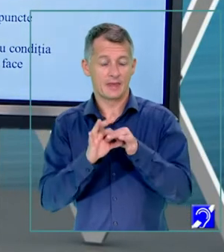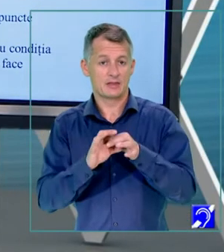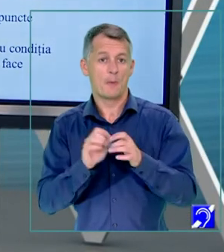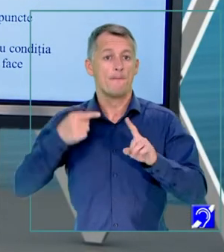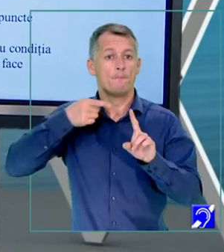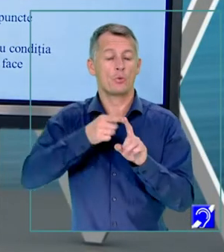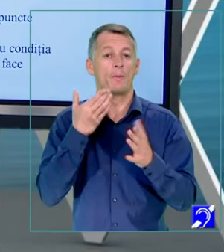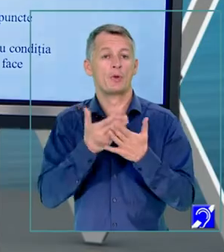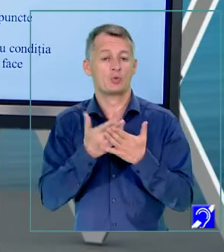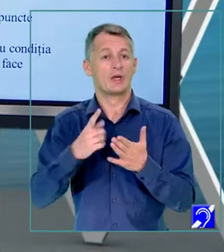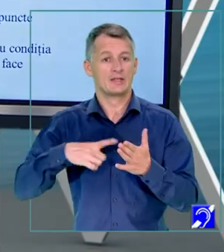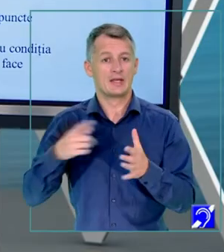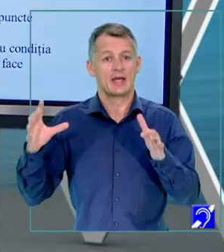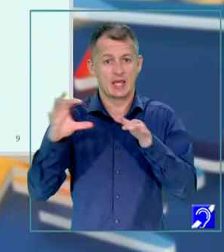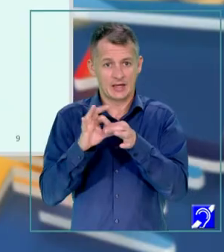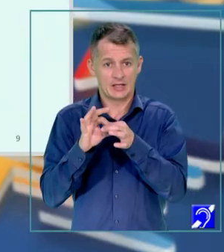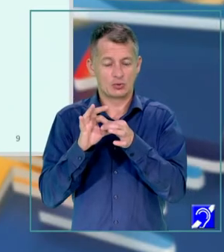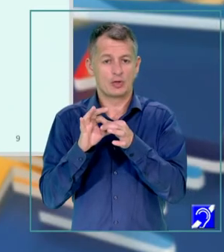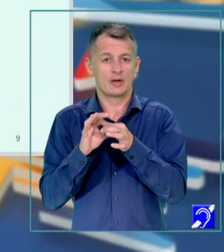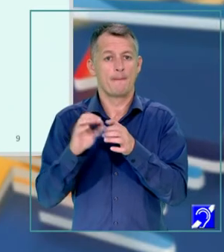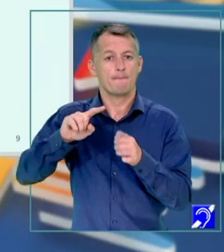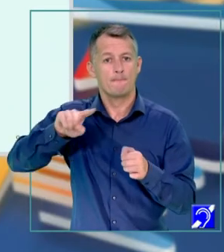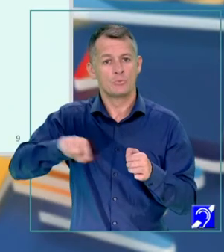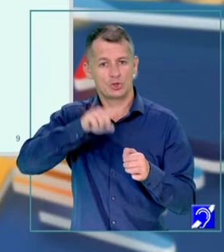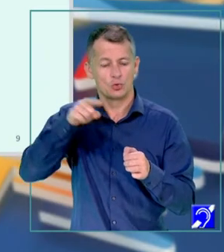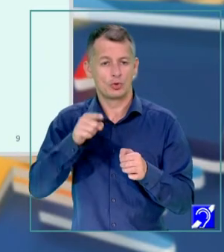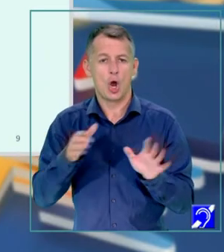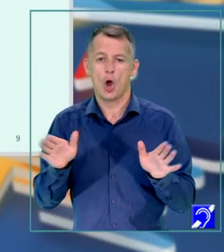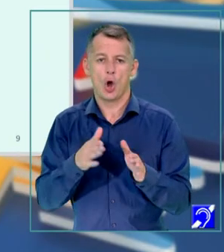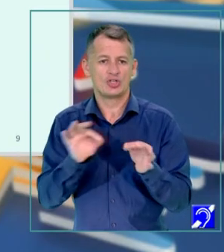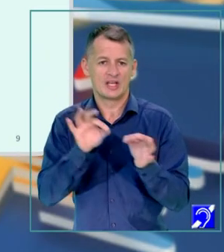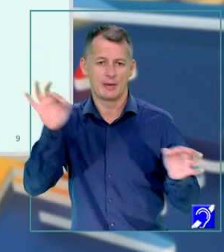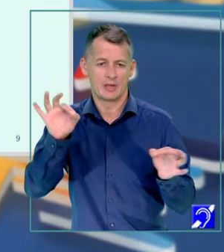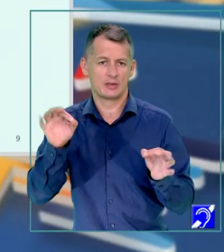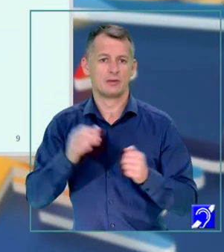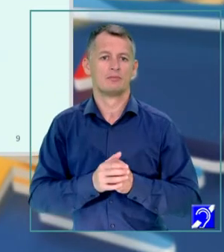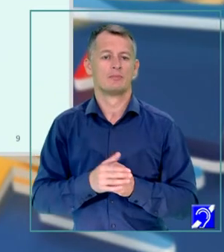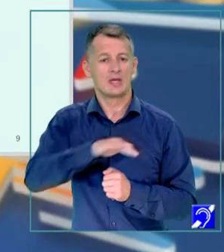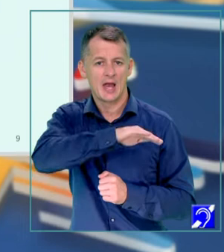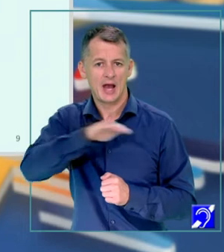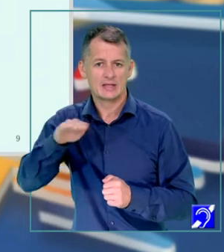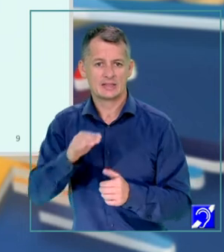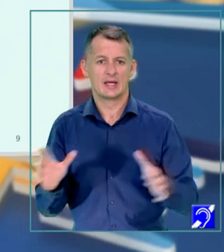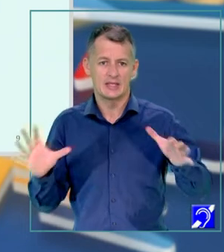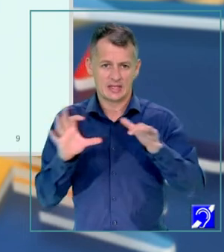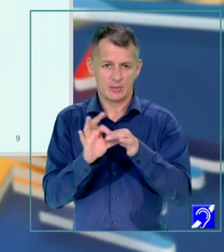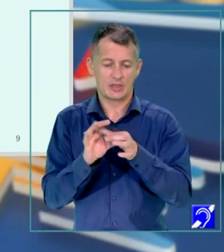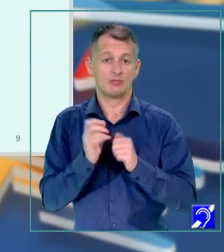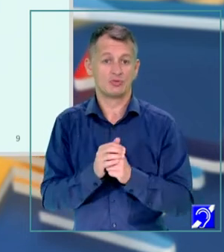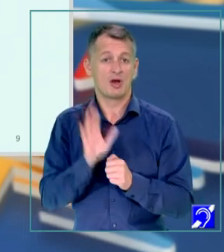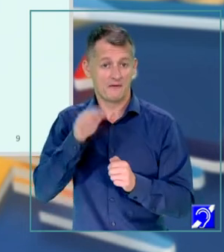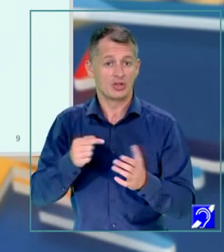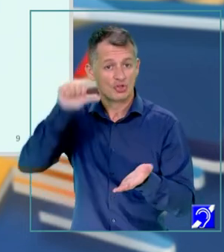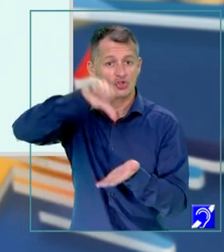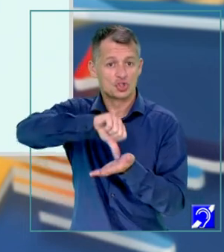punct datorită Simetriei puternice a cercului orice diametru este axa de simetrie și atuncea având centrul